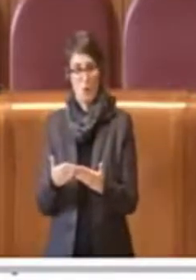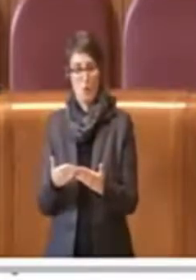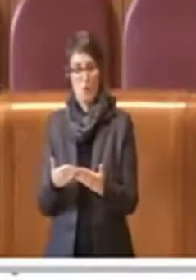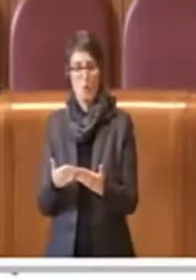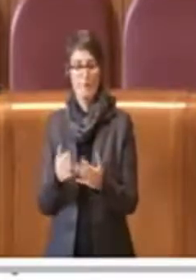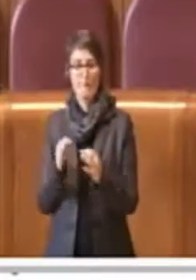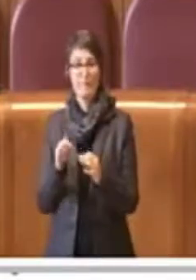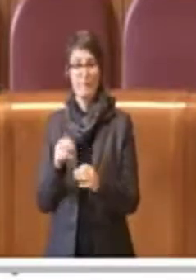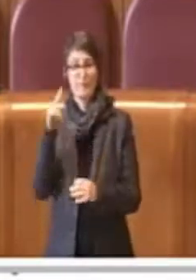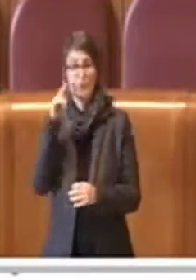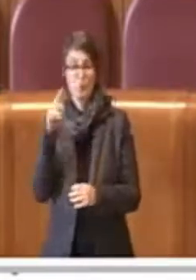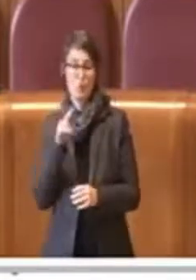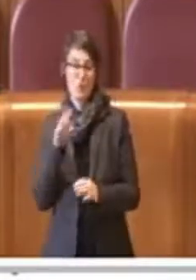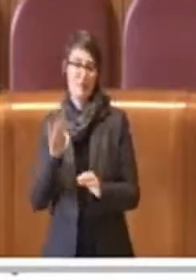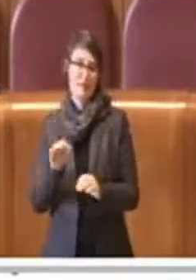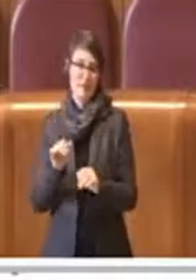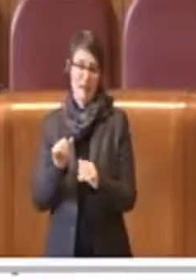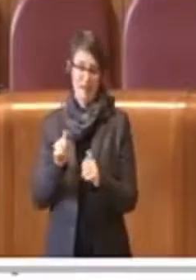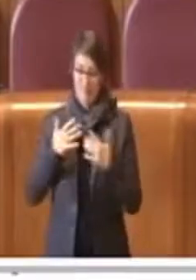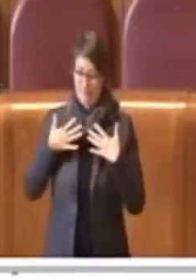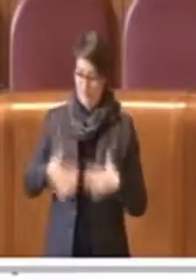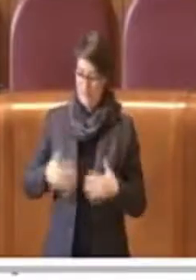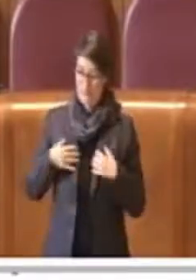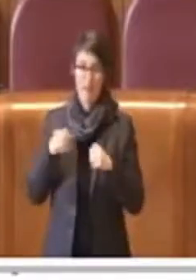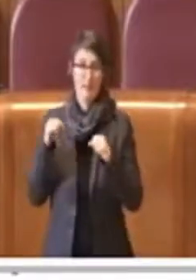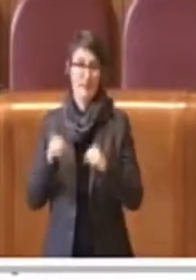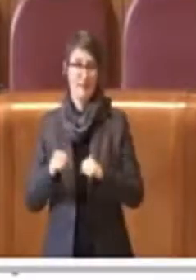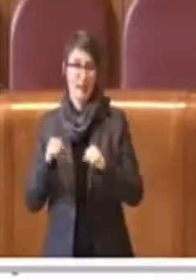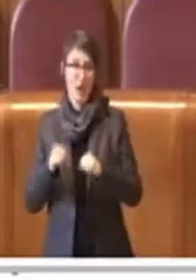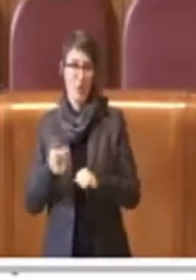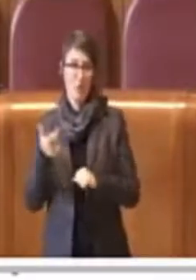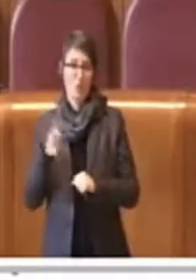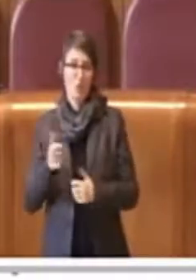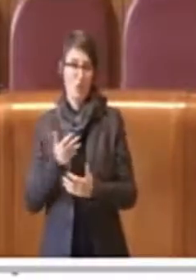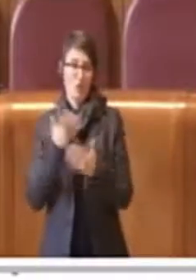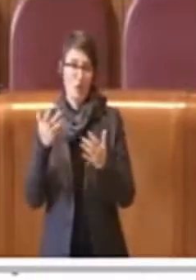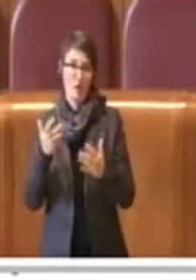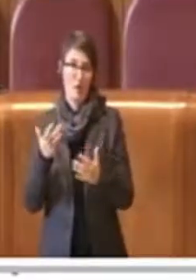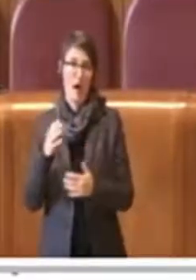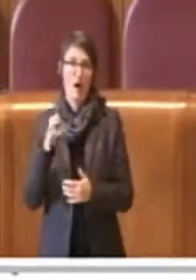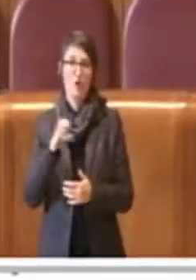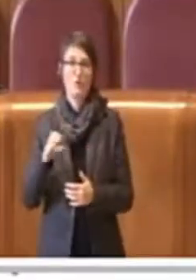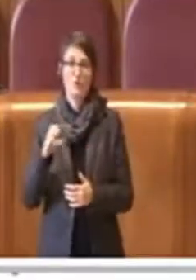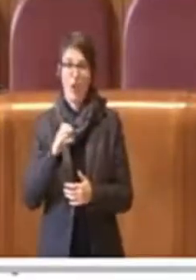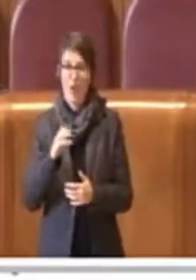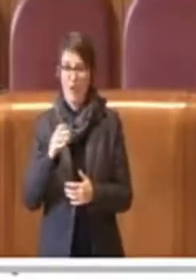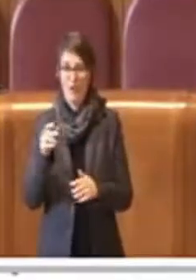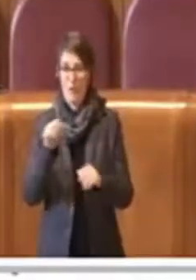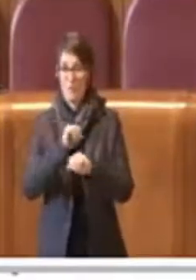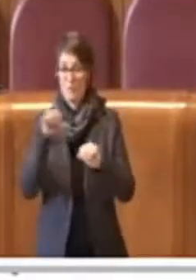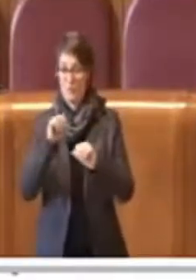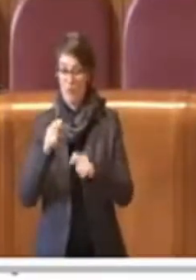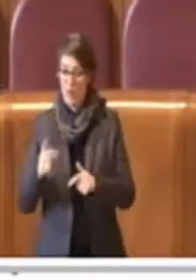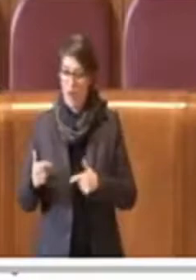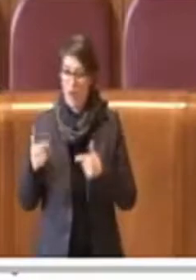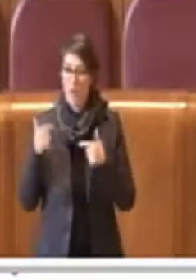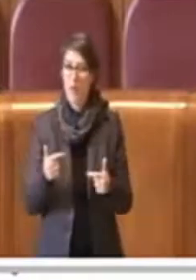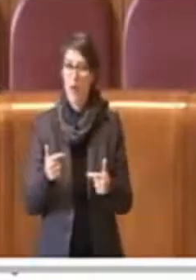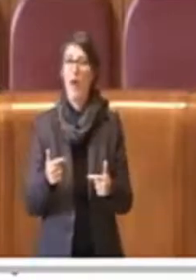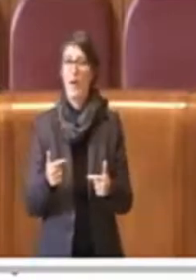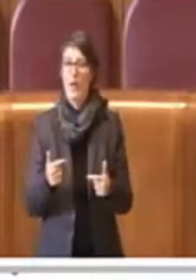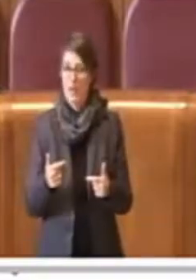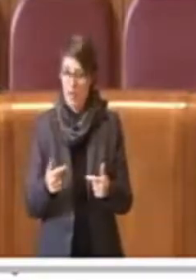della salute, perché gli effetti di Chernobyl, sembra strano, ma ancora sono